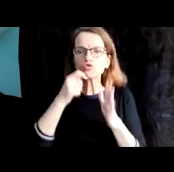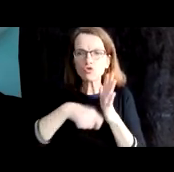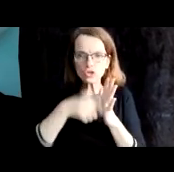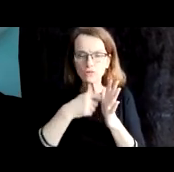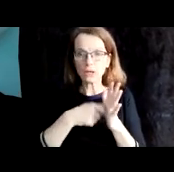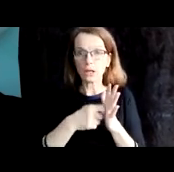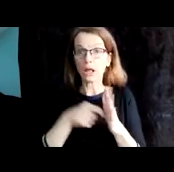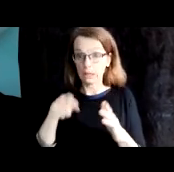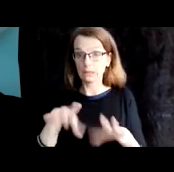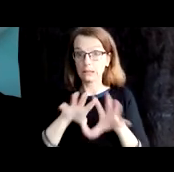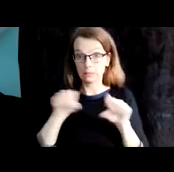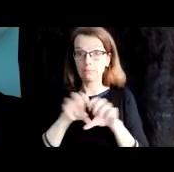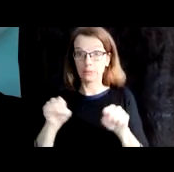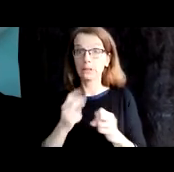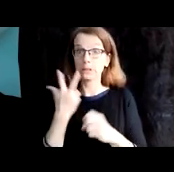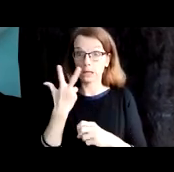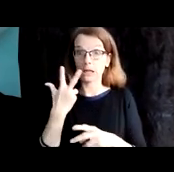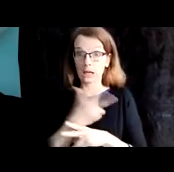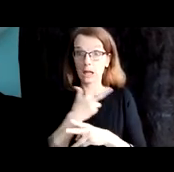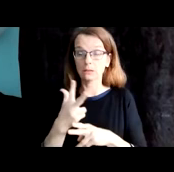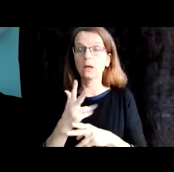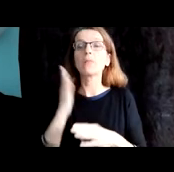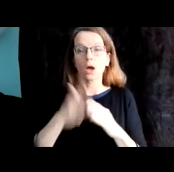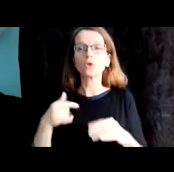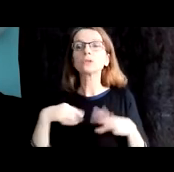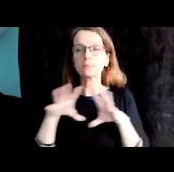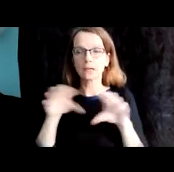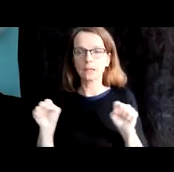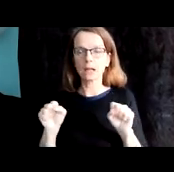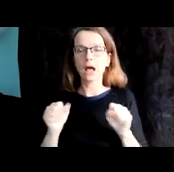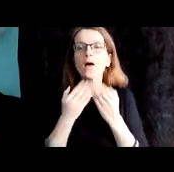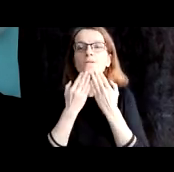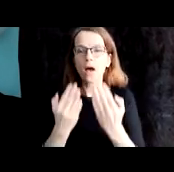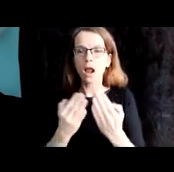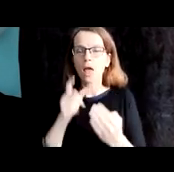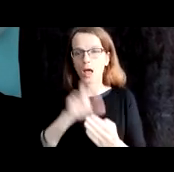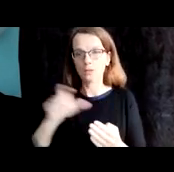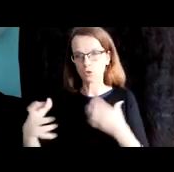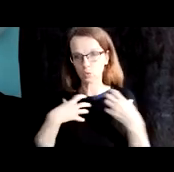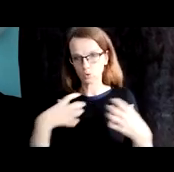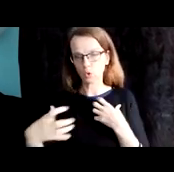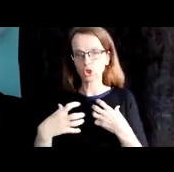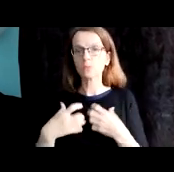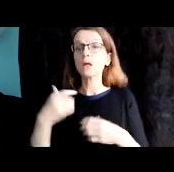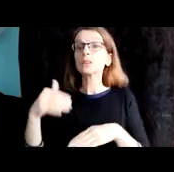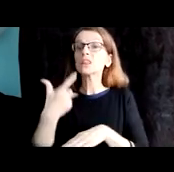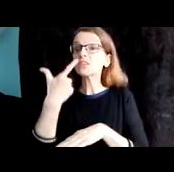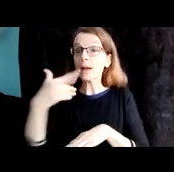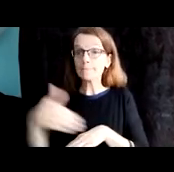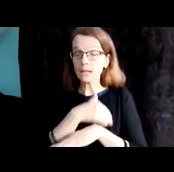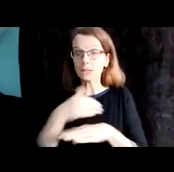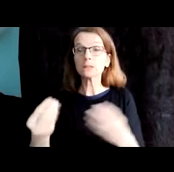tudi naredila, za kar se moram zahvaliti le izjemni pomoči svojih sošolcev, ki so me 2 meseca trenirali in končno